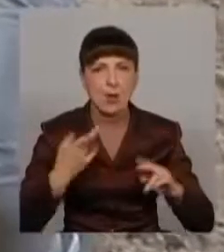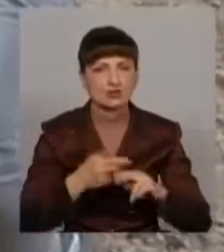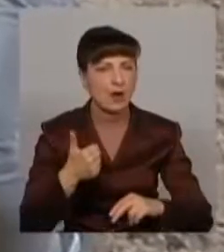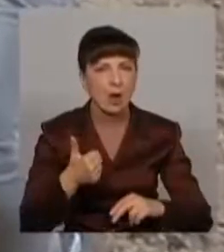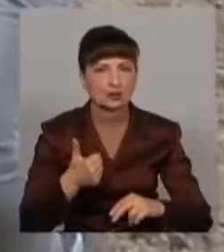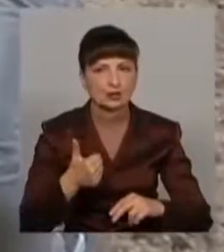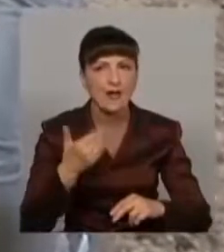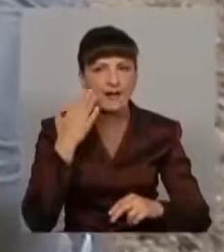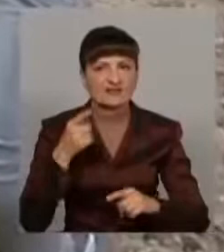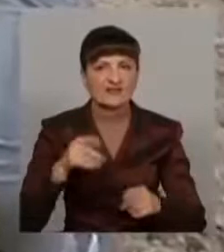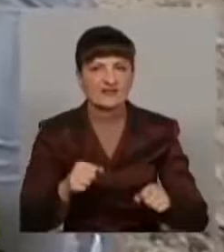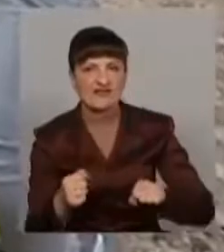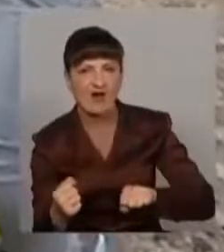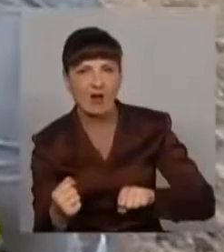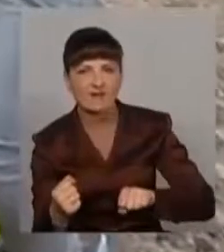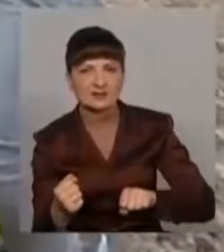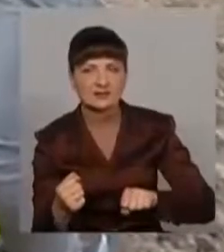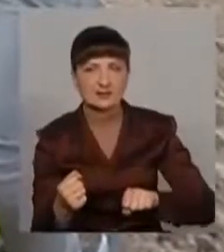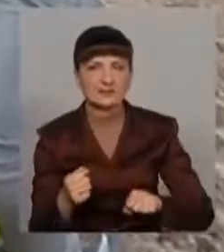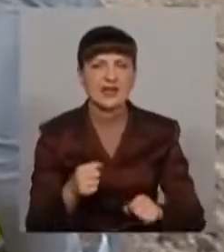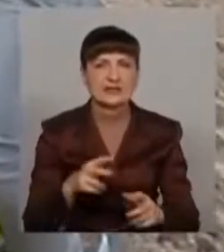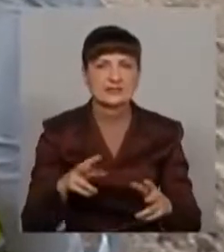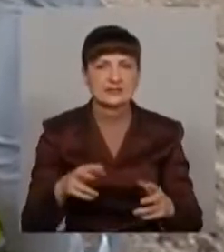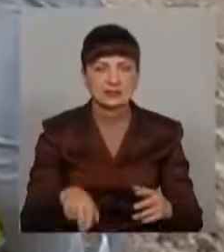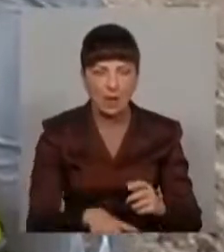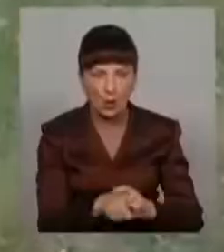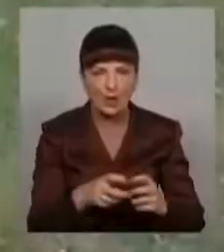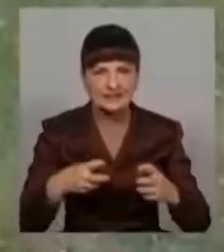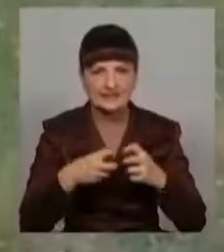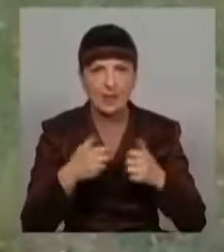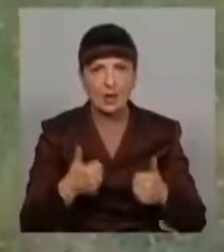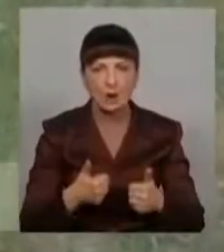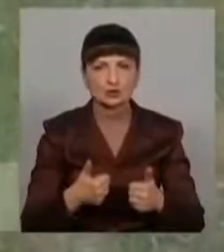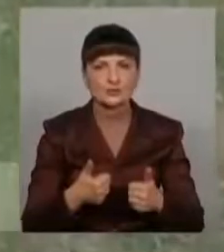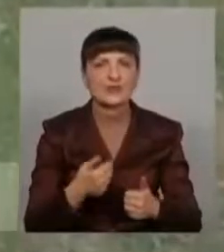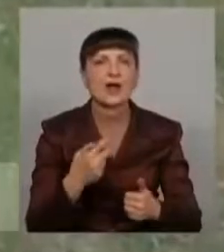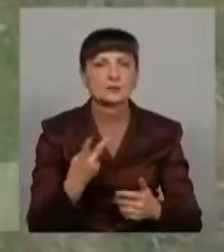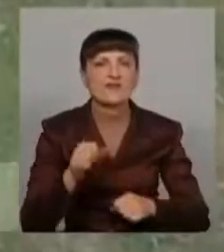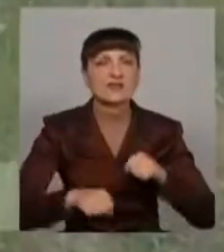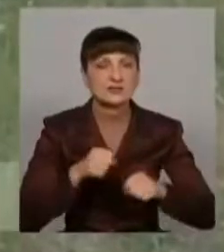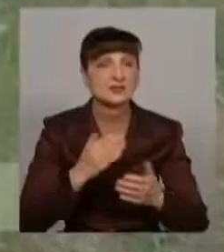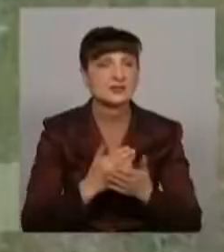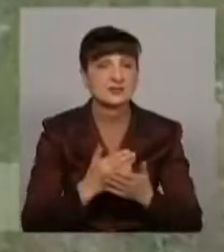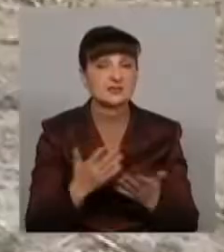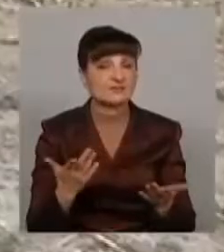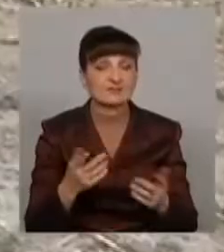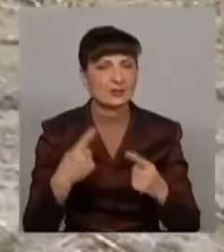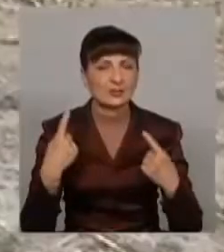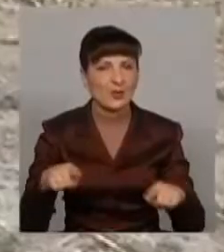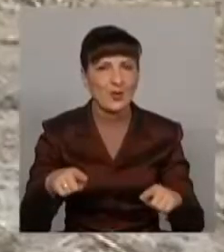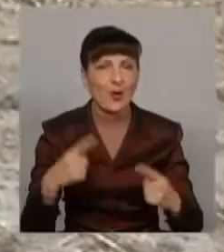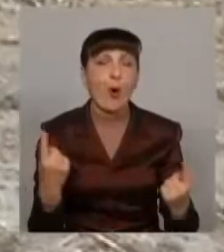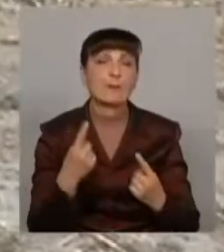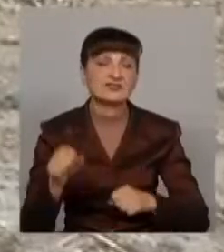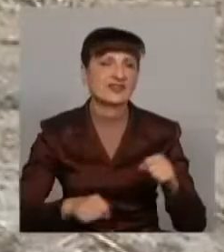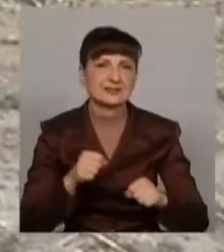То есть, когда вы заваливаете велосипед, сцепление с дорогой идет отличное. Двухподвесный велосипед имеет мало чего общего с обычным